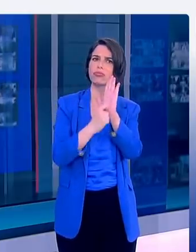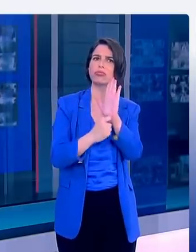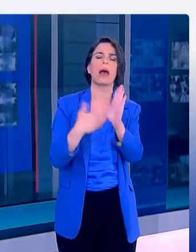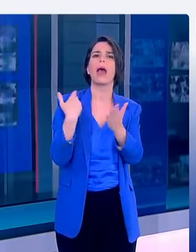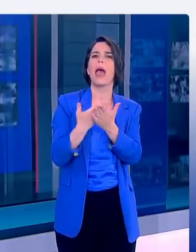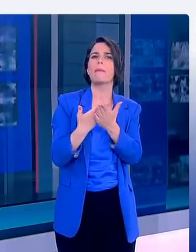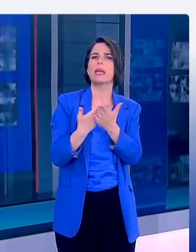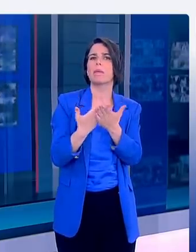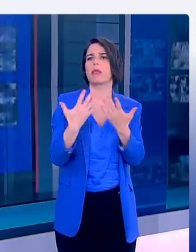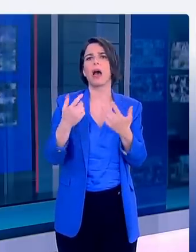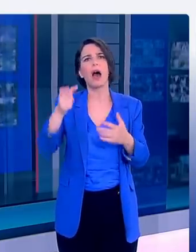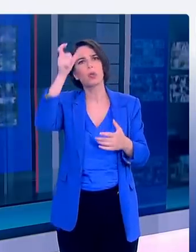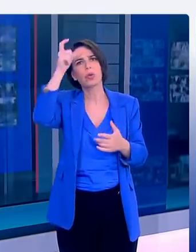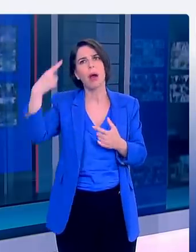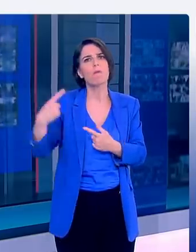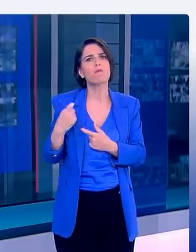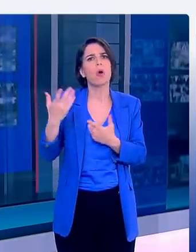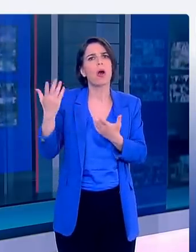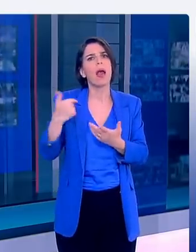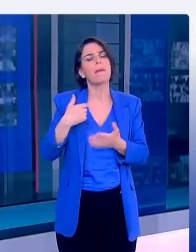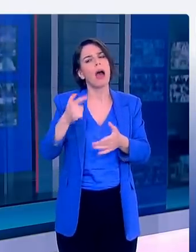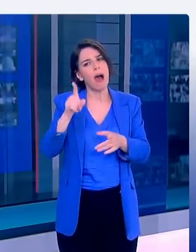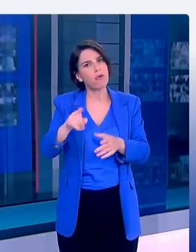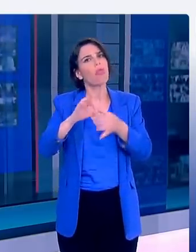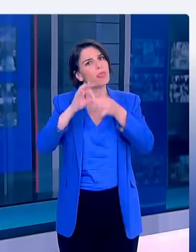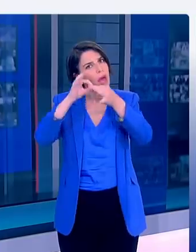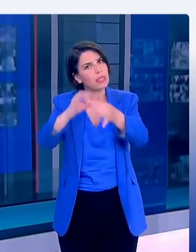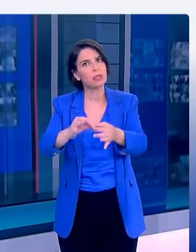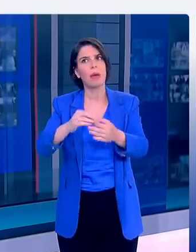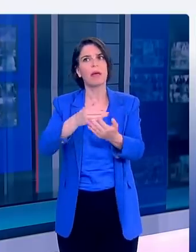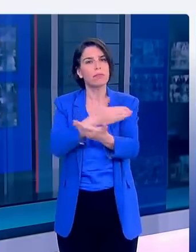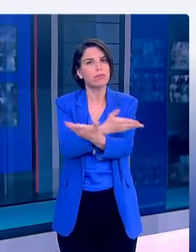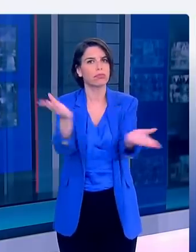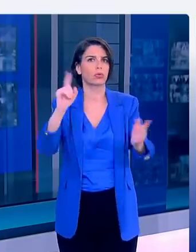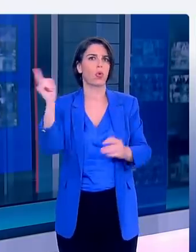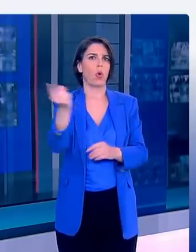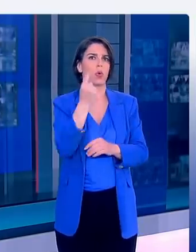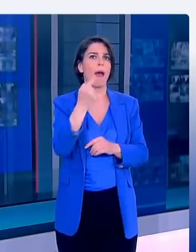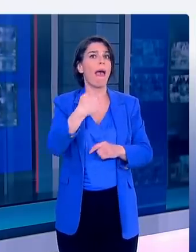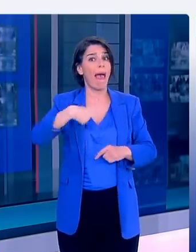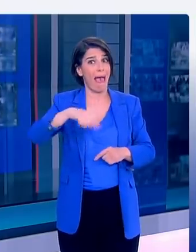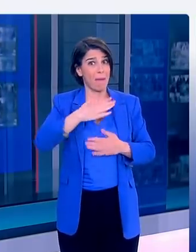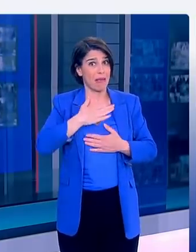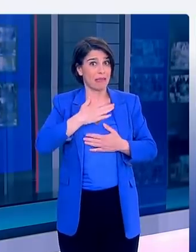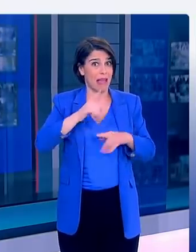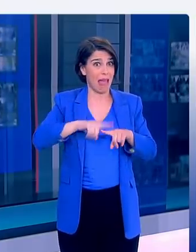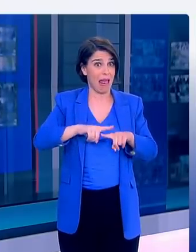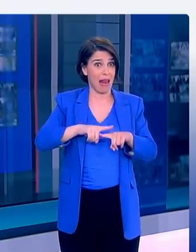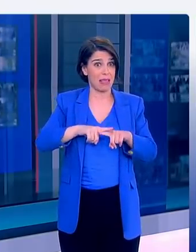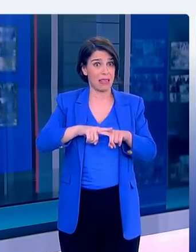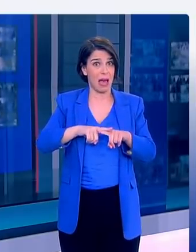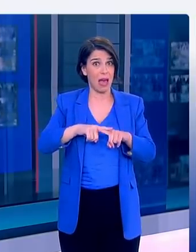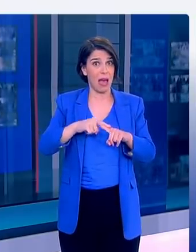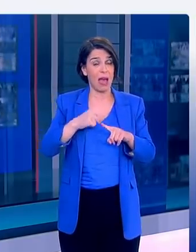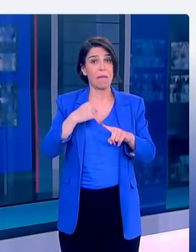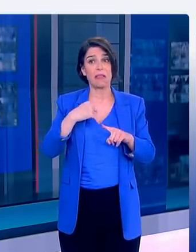επιχειρήματα της Τουρκίας. Αυτό θα εξακολουθούμε να κάνουμε. Εμείς δεν πρόκειται να είμαστε ποτέ αυτοί οι οποίοι θα